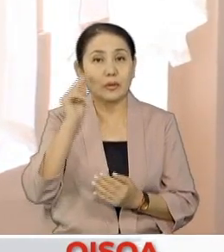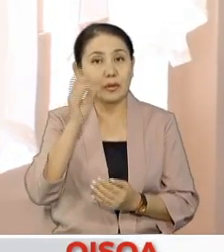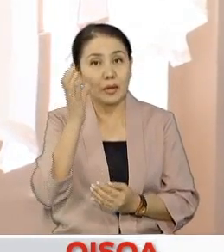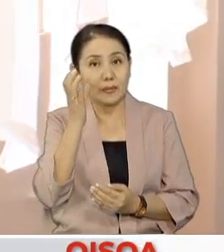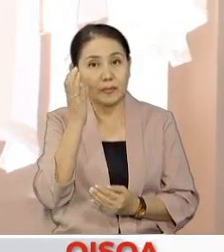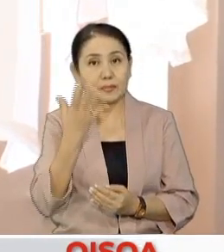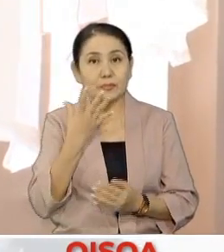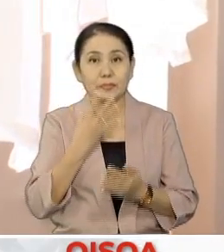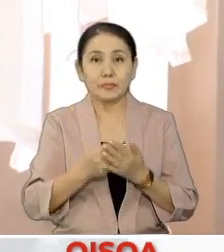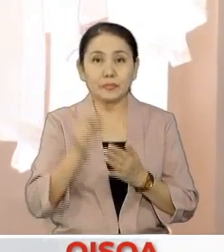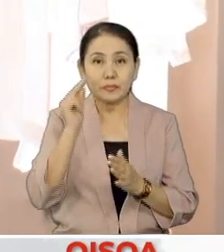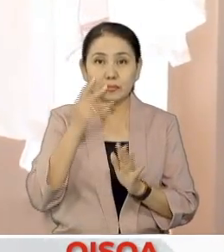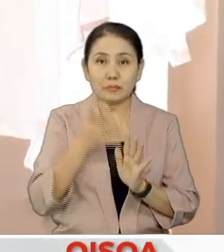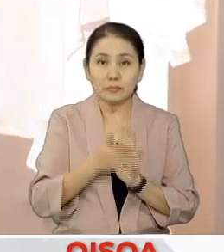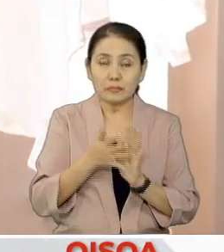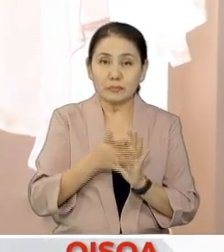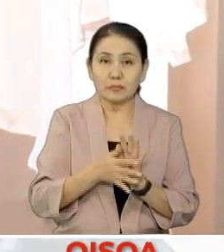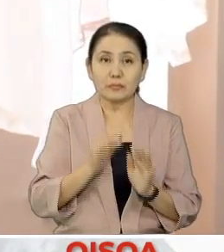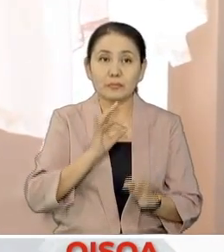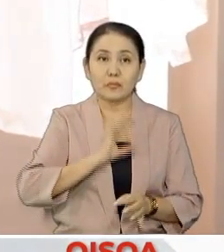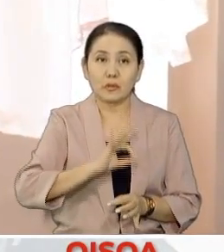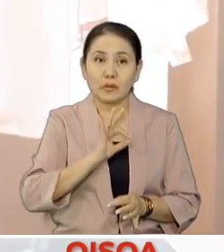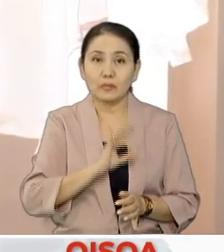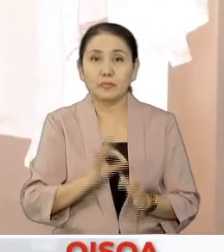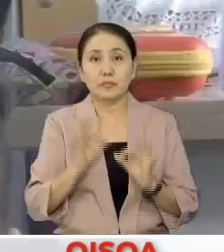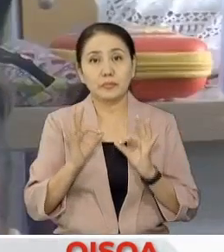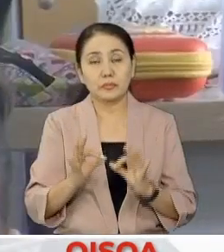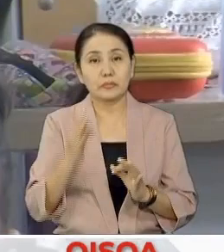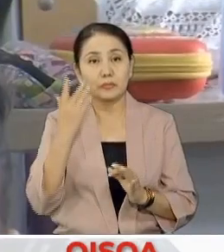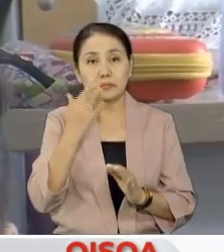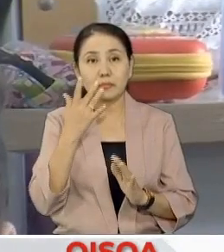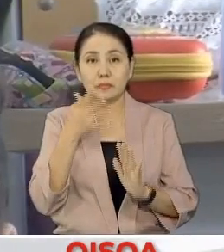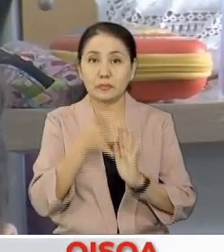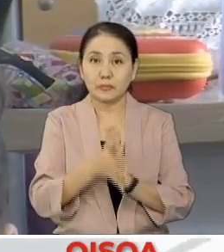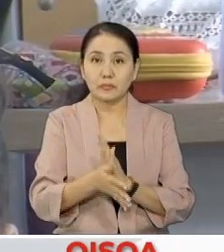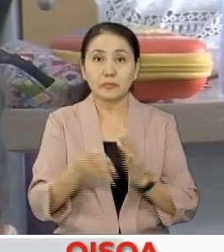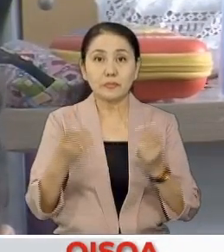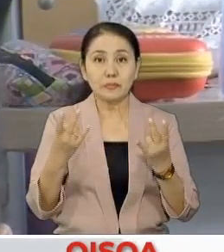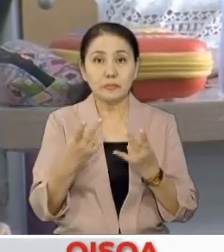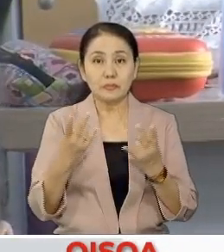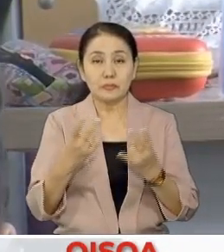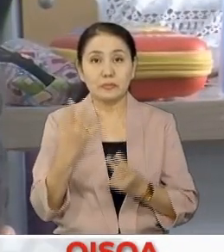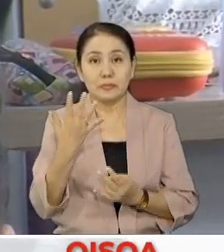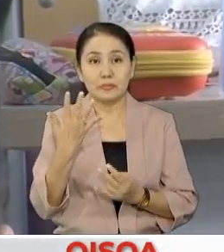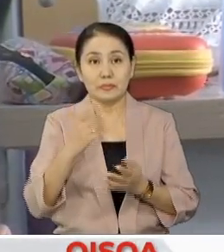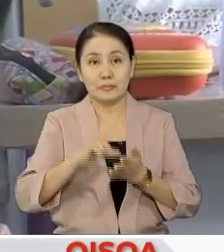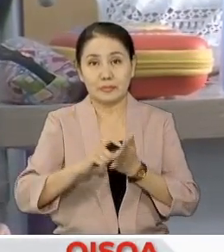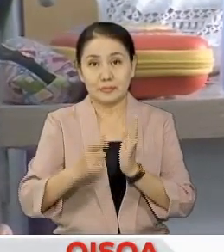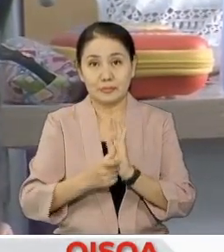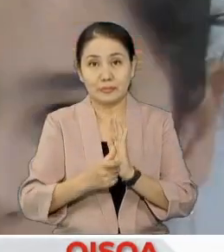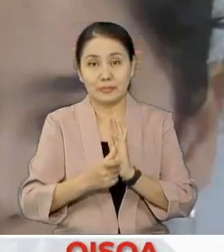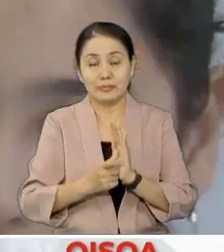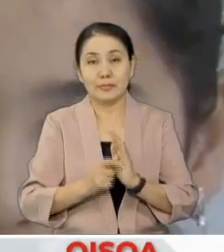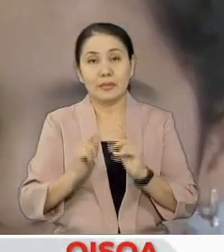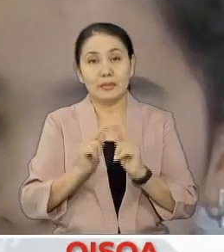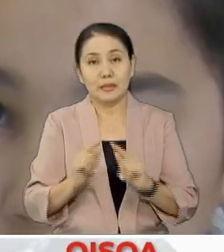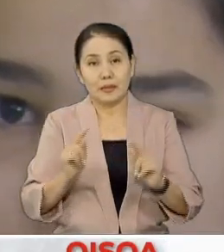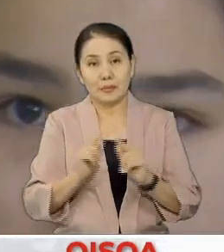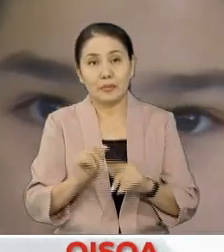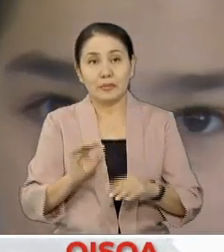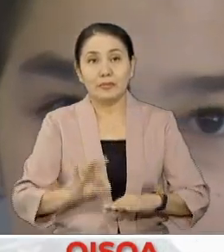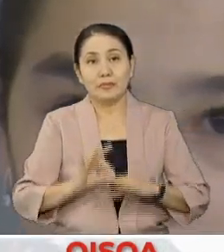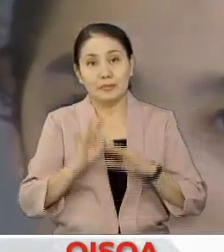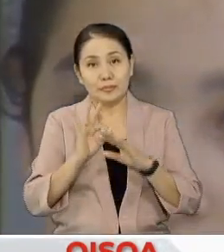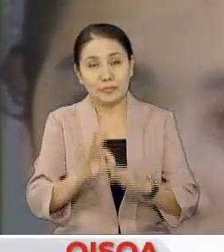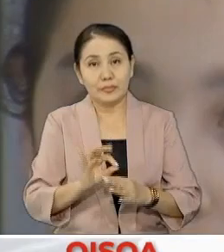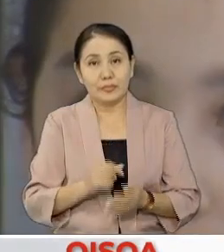o'zlarini bilimlarini oshirish yo'lida foydalanishlari, to'g'ri maqsadlarda foydalanish bo'yicha mana 5 sinflardan bugun targ'ibot tadbir ishlari